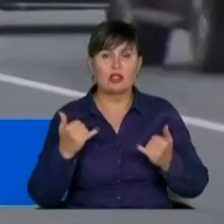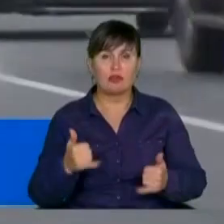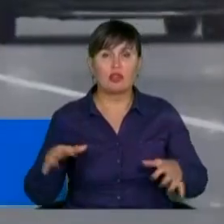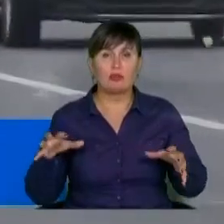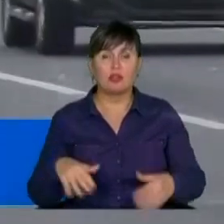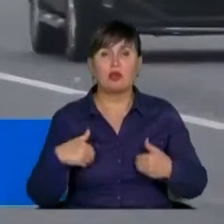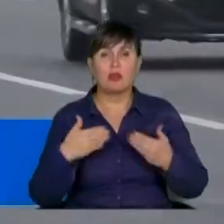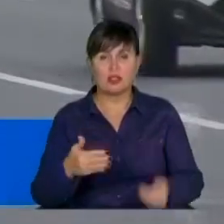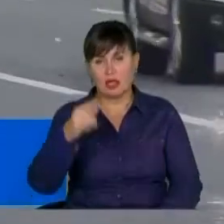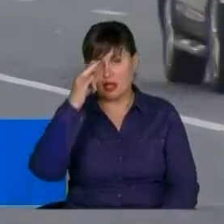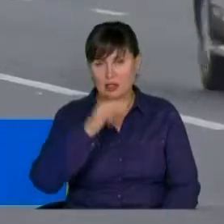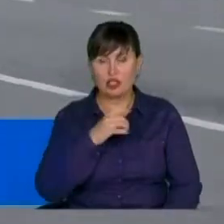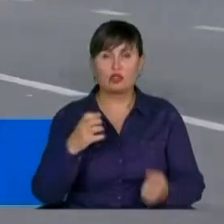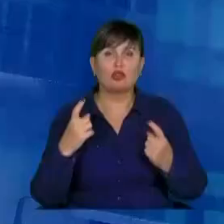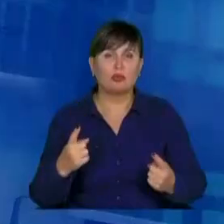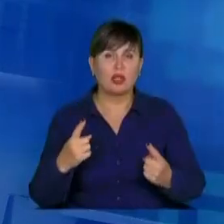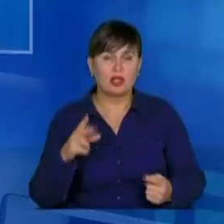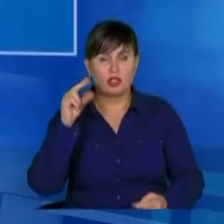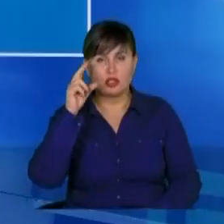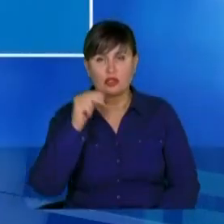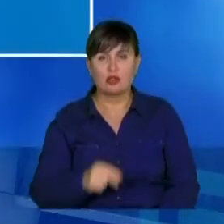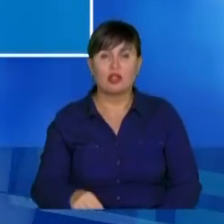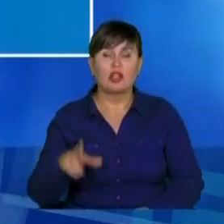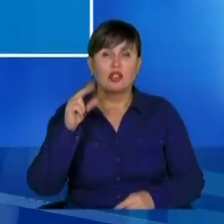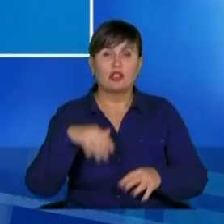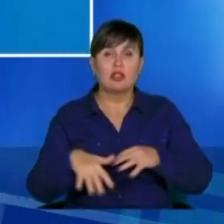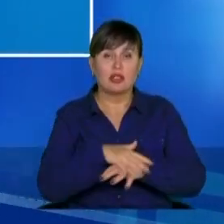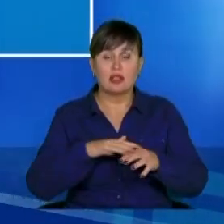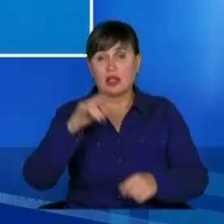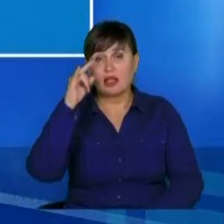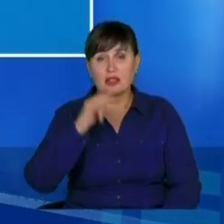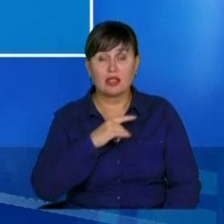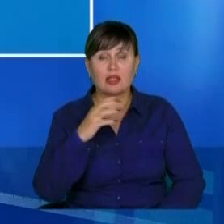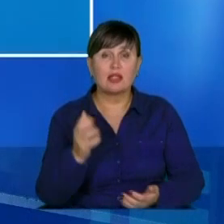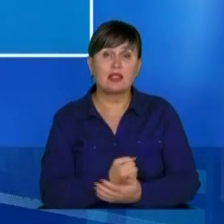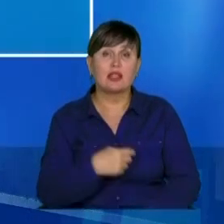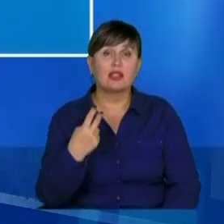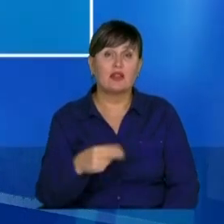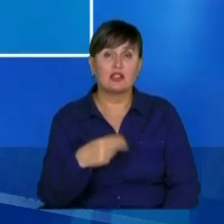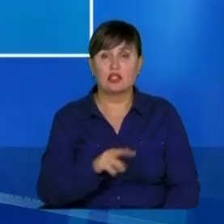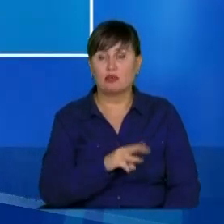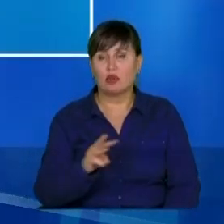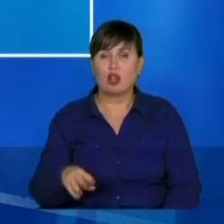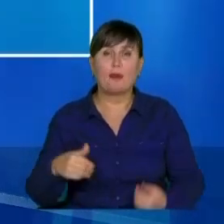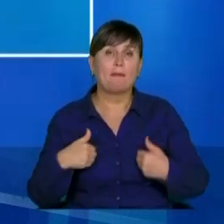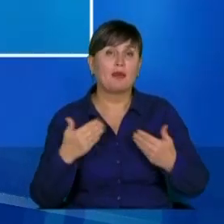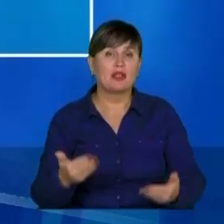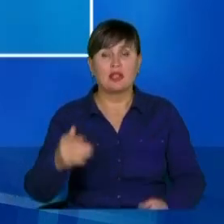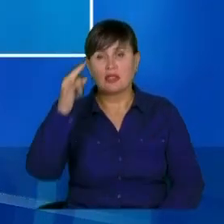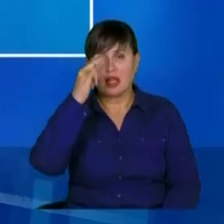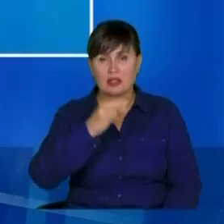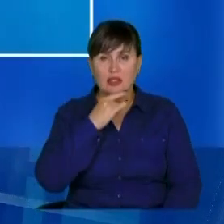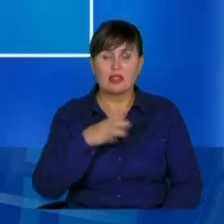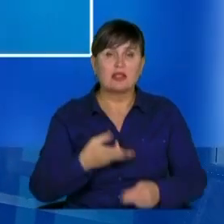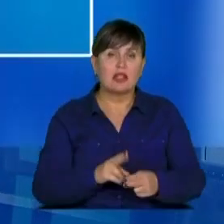президент поздравил казахстанцев с юбилейной цифрой. Численность населения Казахстана достигла 20 миллионов. Поздравляю соотечественников